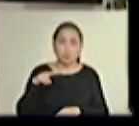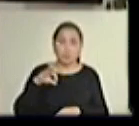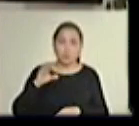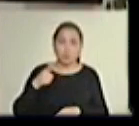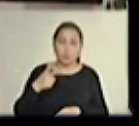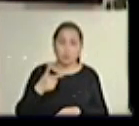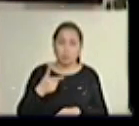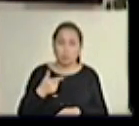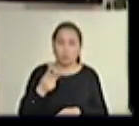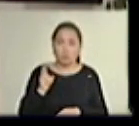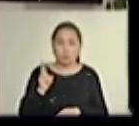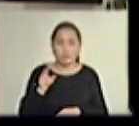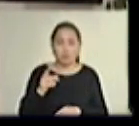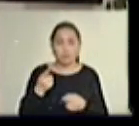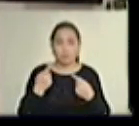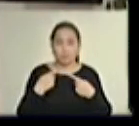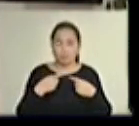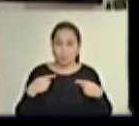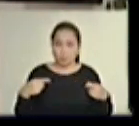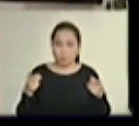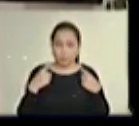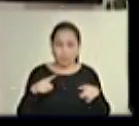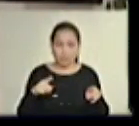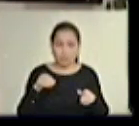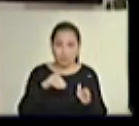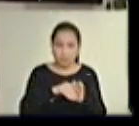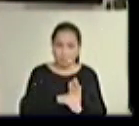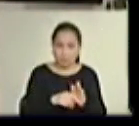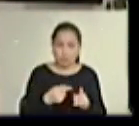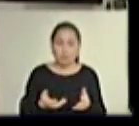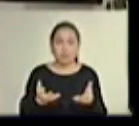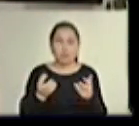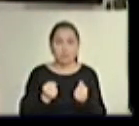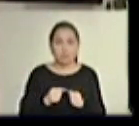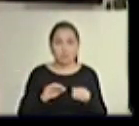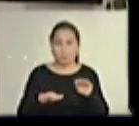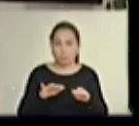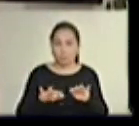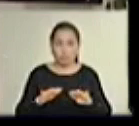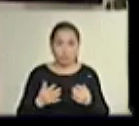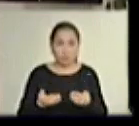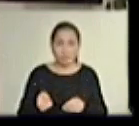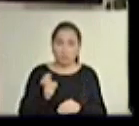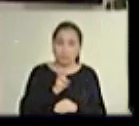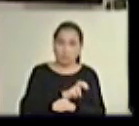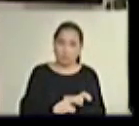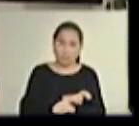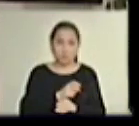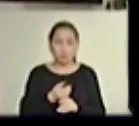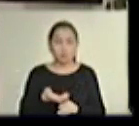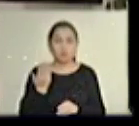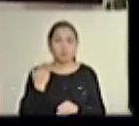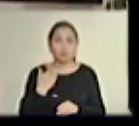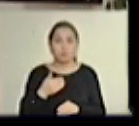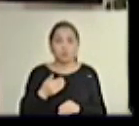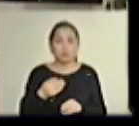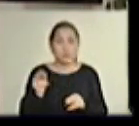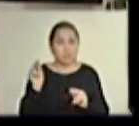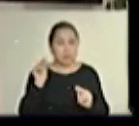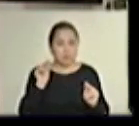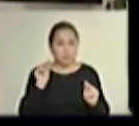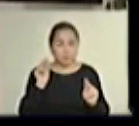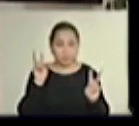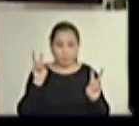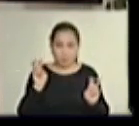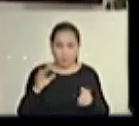boshqa mexanizmlar kiradi. Keling, biz mexanizmlarni muvozanat holatiga kelish uchun yuqorida o'tilgan mavzularni